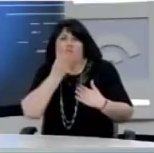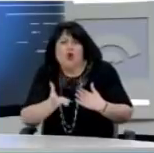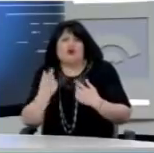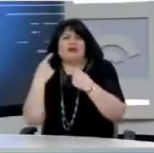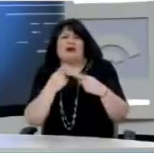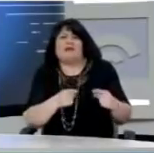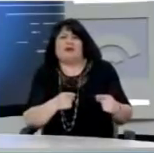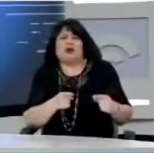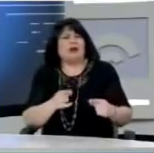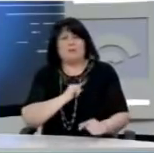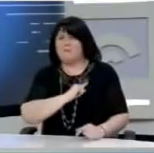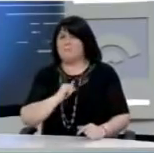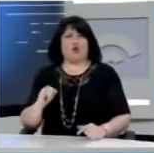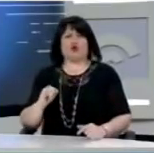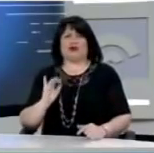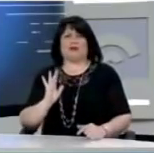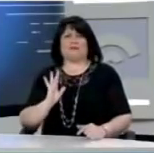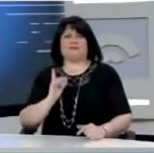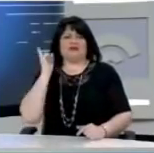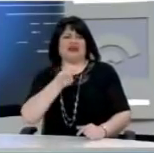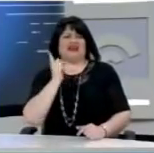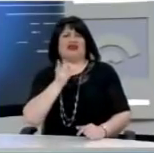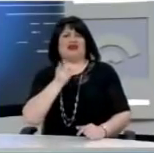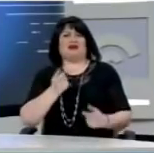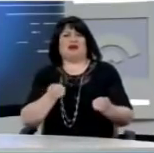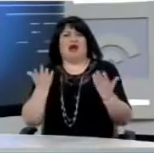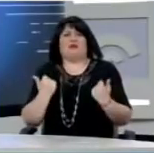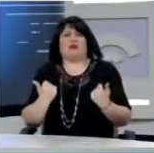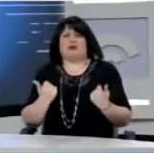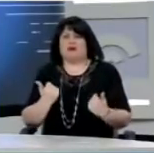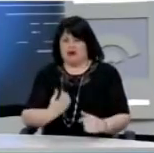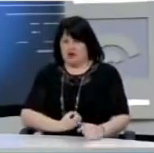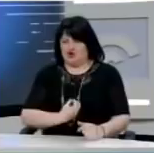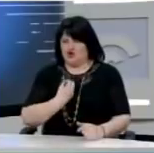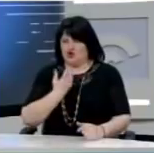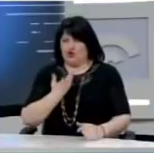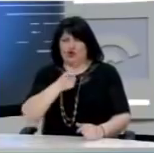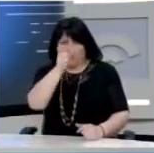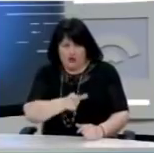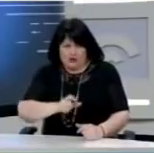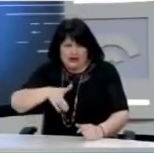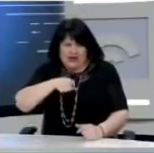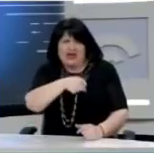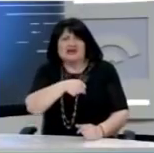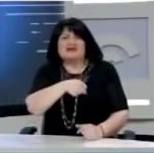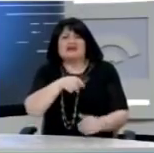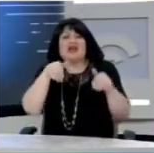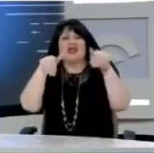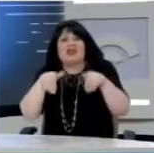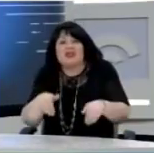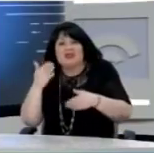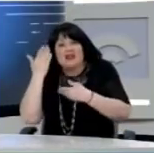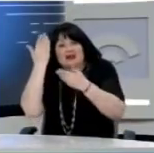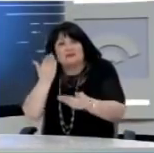ούτε προέβη ποτέ σε μια τέτοιου είδους κριτική. Έχω την αίσθηση όμως ότι μάλλον εσείς δεν τιμάτε